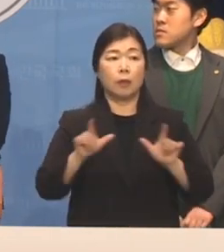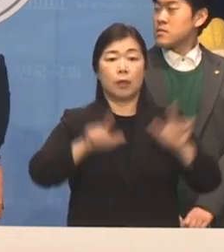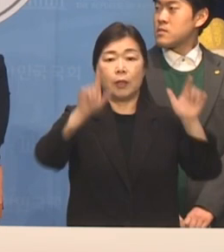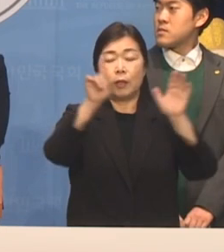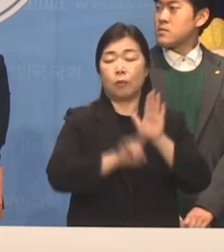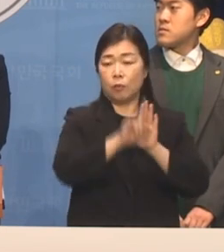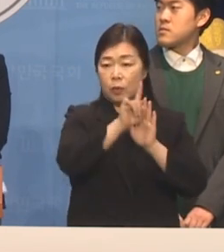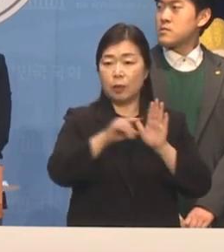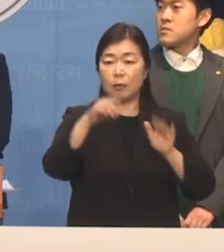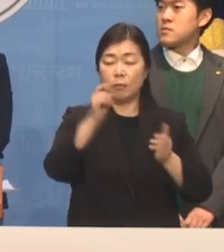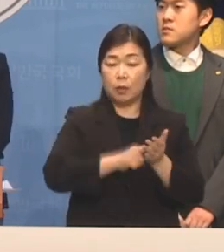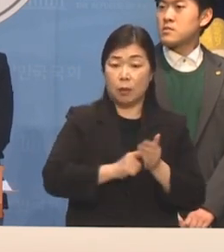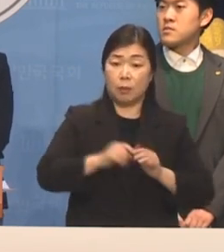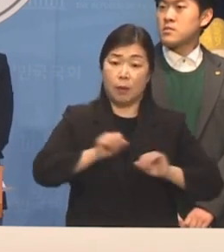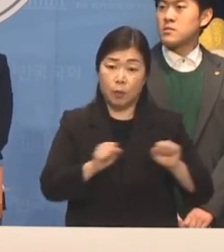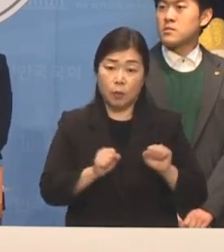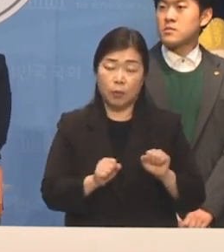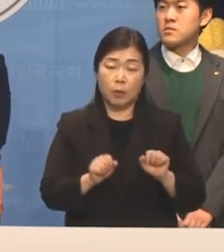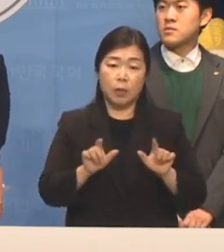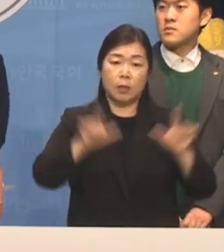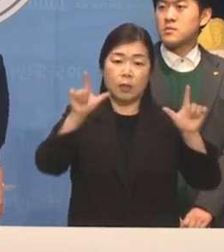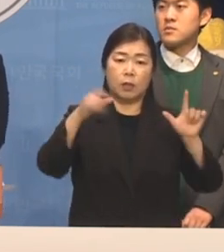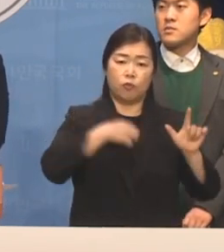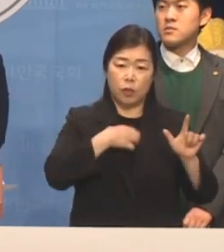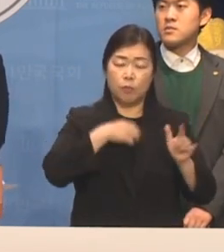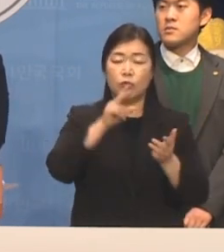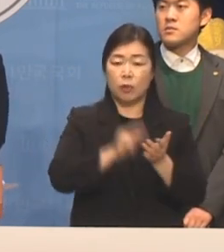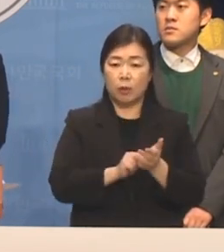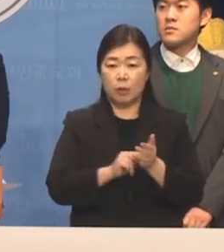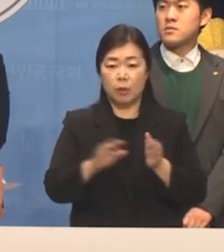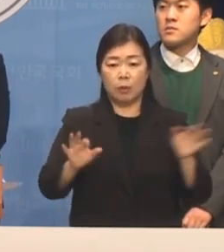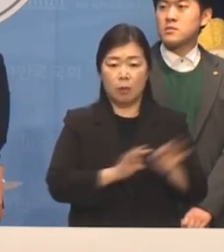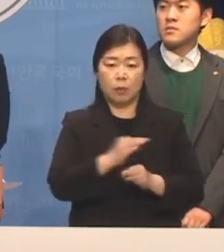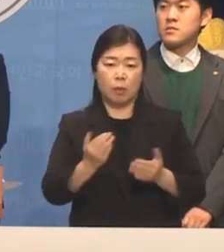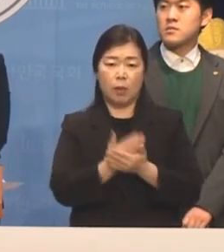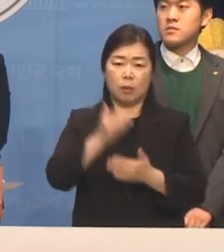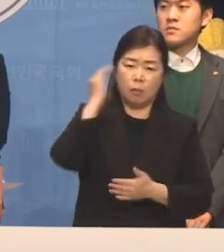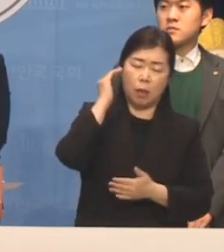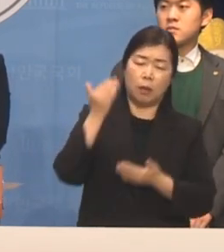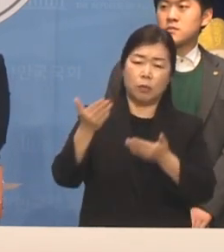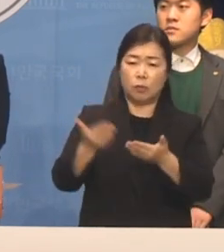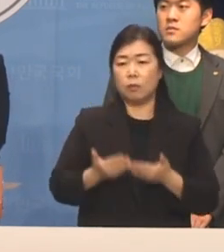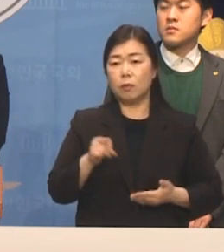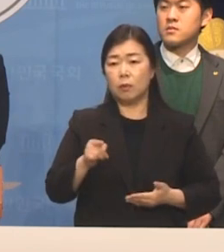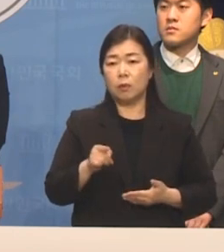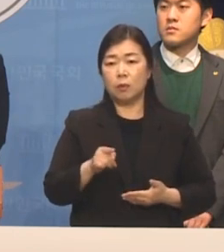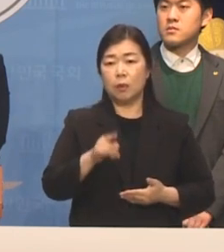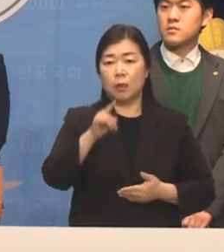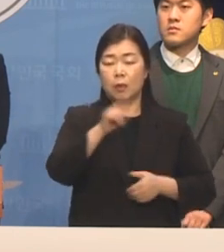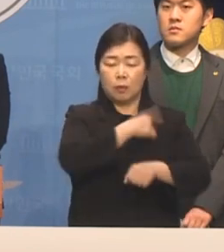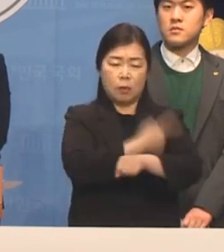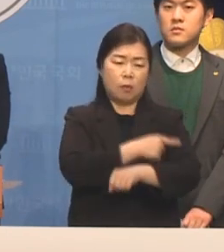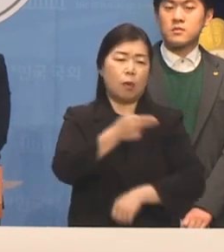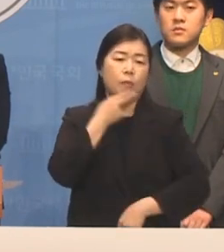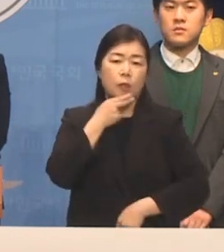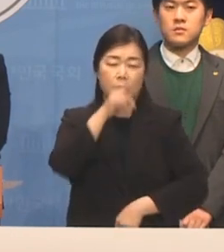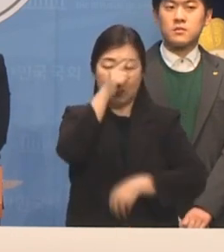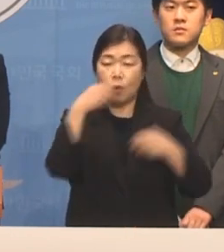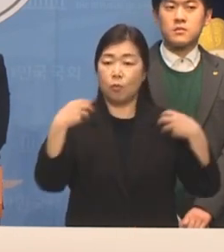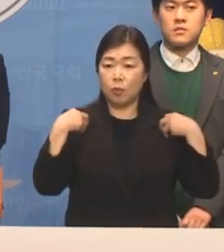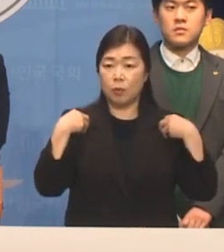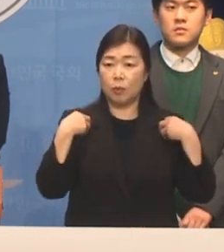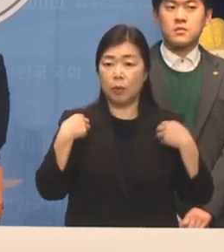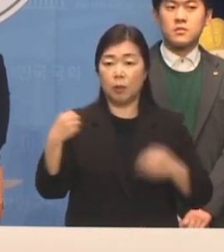비상행동은 기후위기 문제를 경제발전의 걸림돌로 치부하는 무능한 정부와 그 무능한 정부를 견제하지